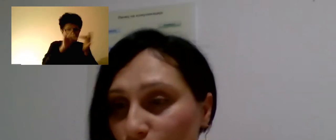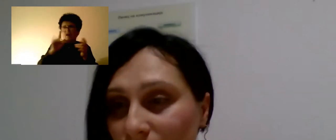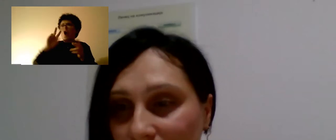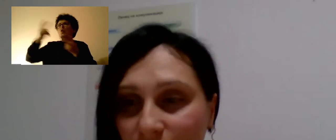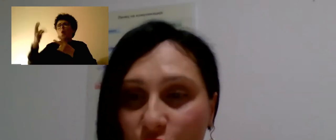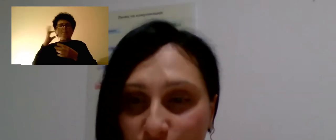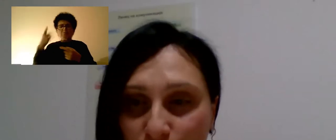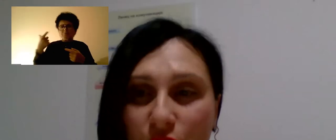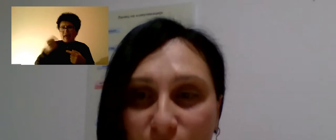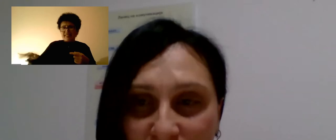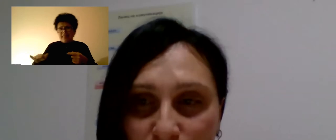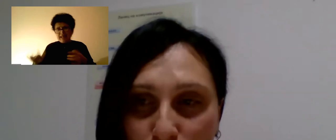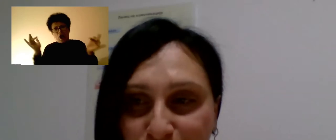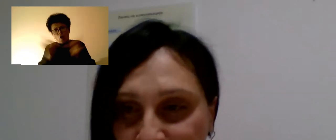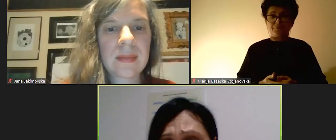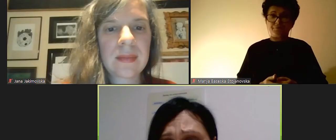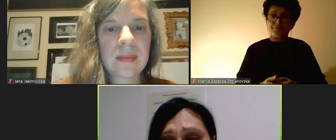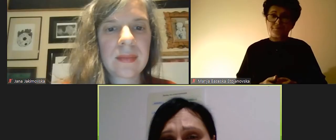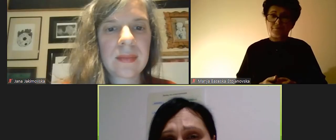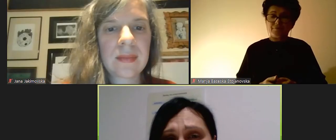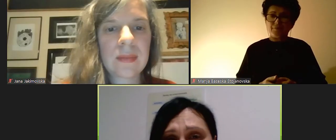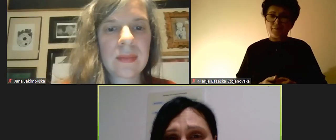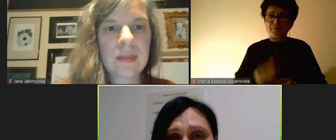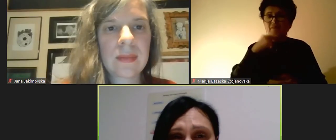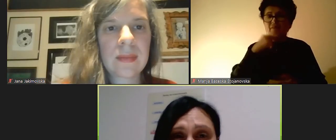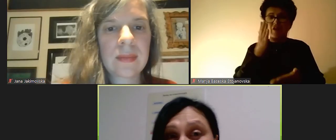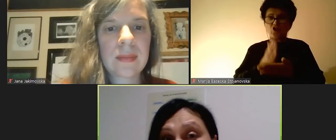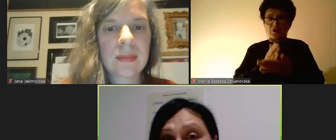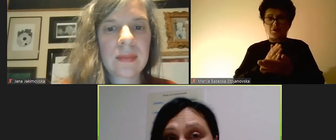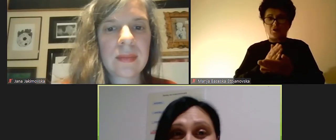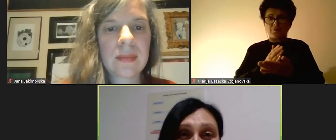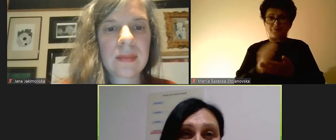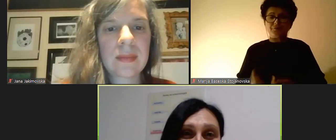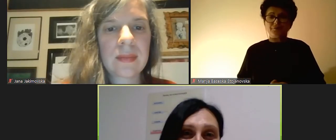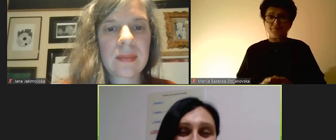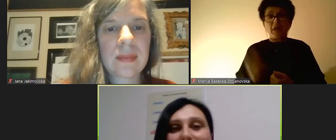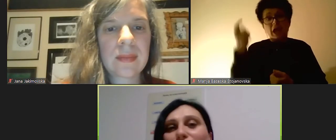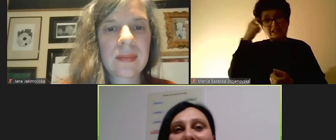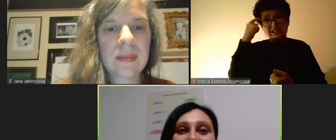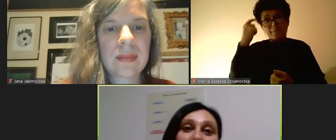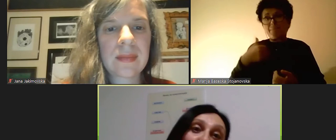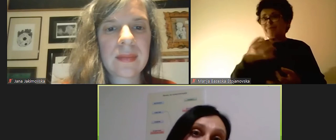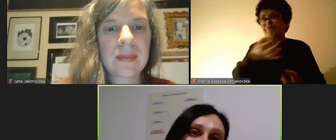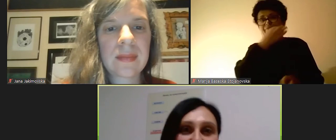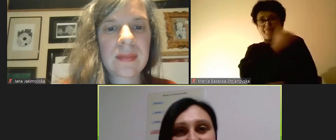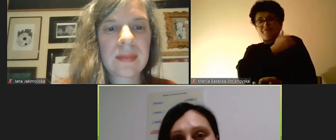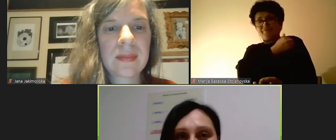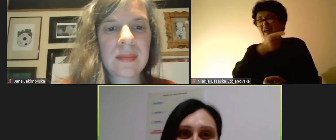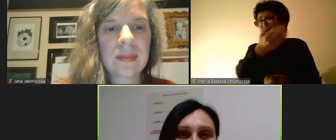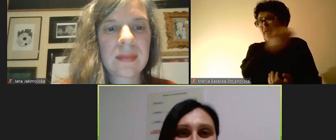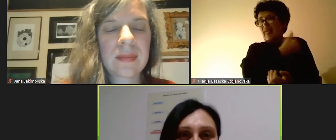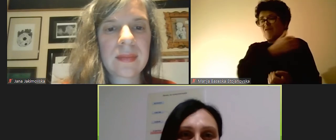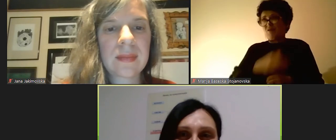децата или со останатите членови во семејството. Често пати, знам да бидам се прачана, па нели е малку